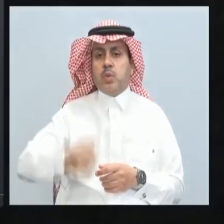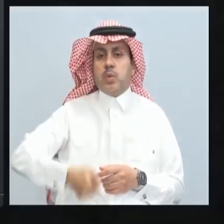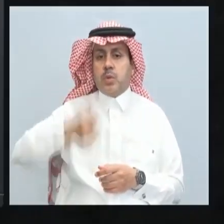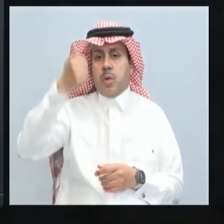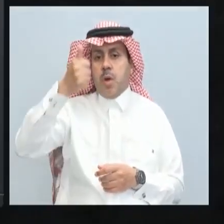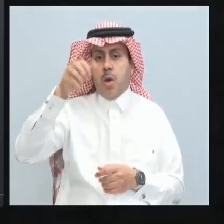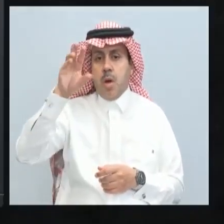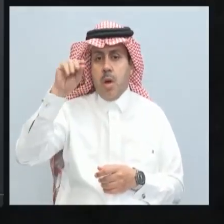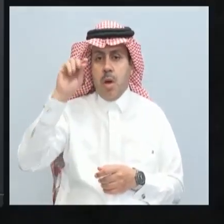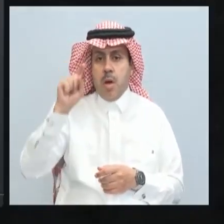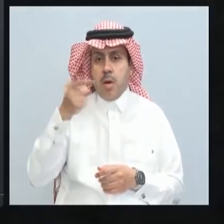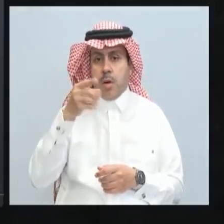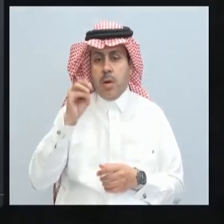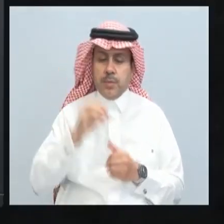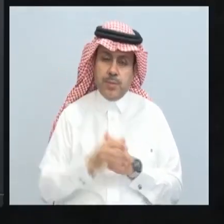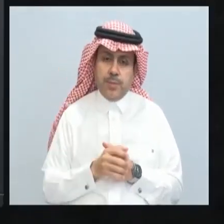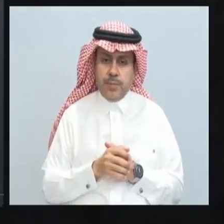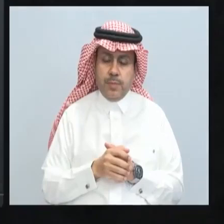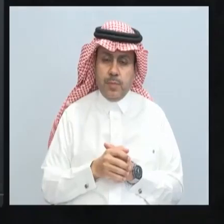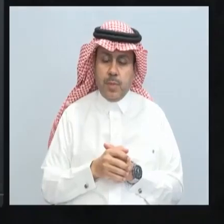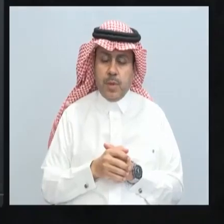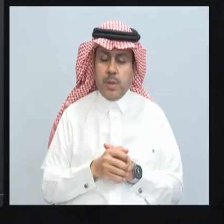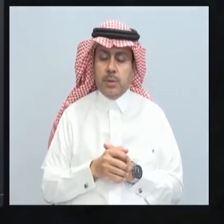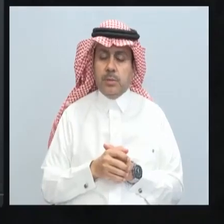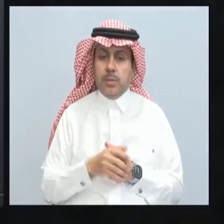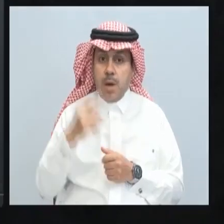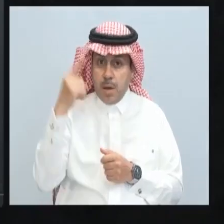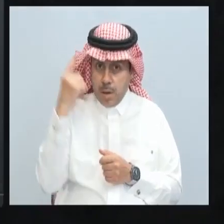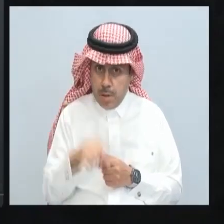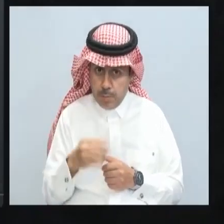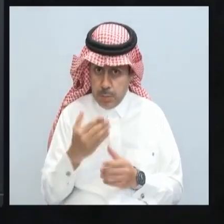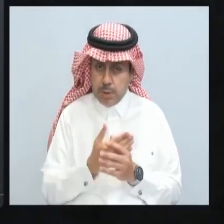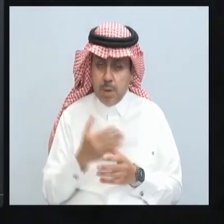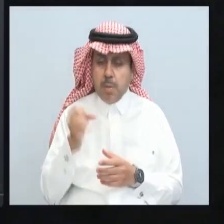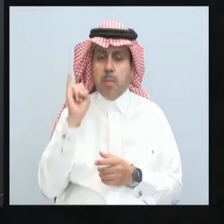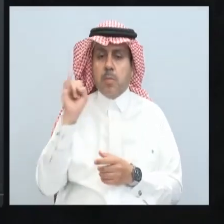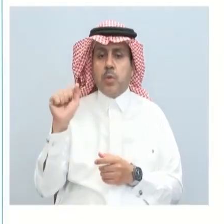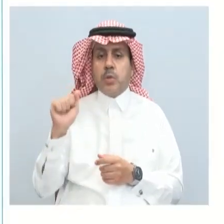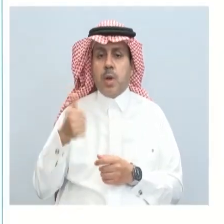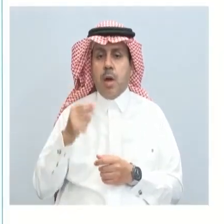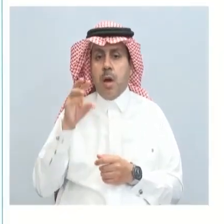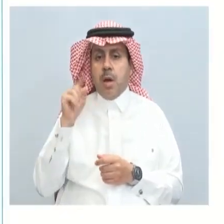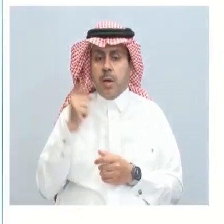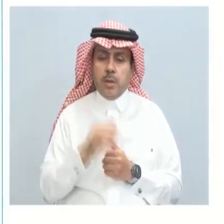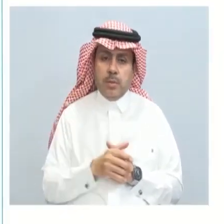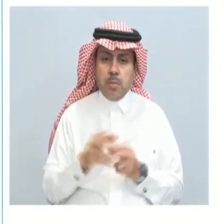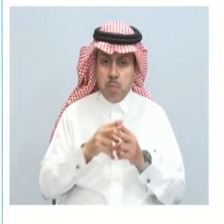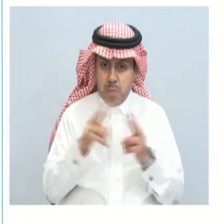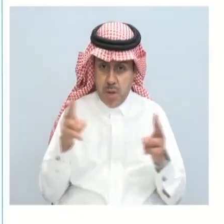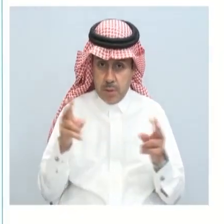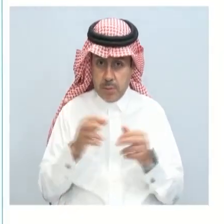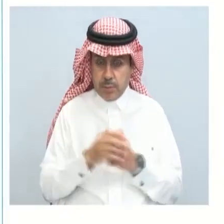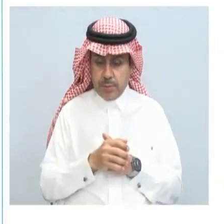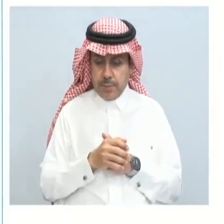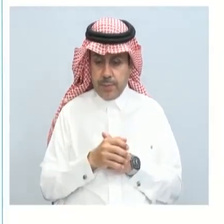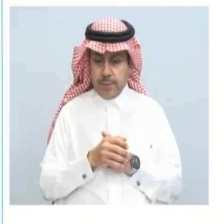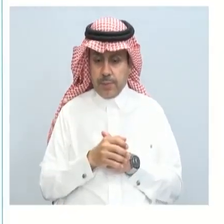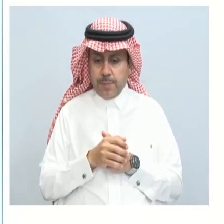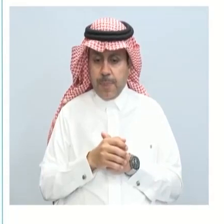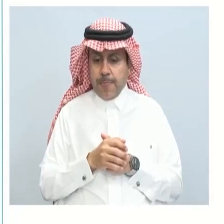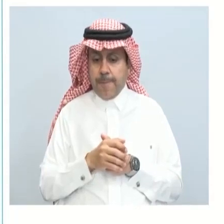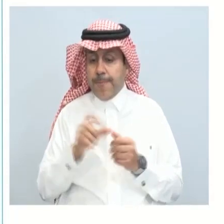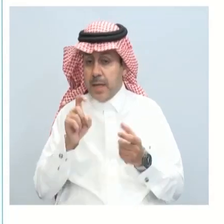مؤبدا وهي المحرمات بسبب المصاهره ناتي الى بيانها بالتفصيل